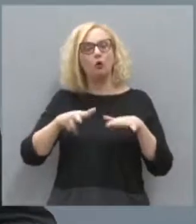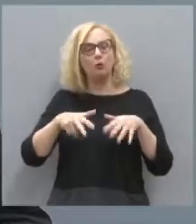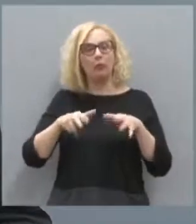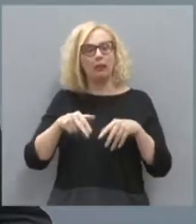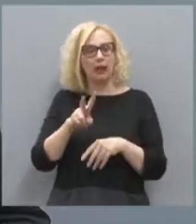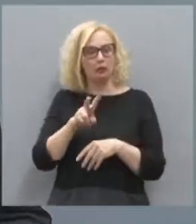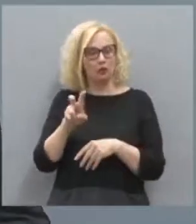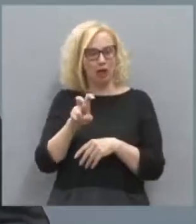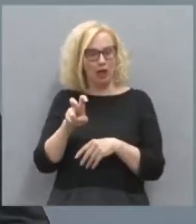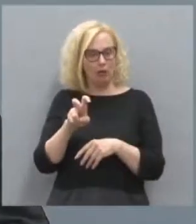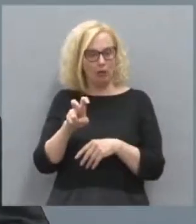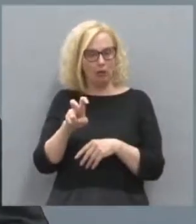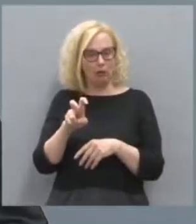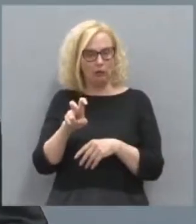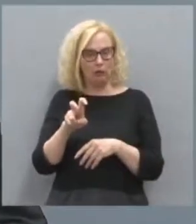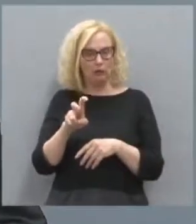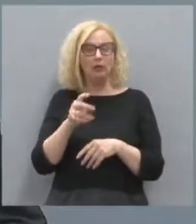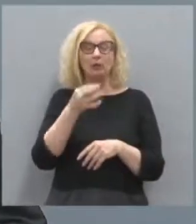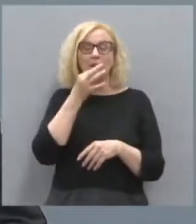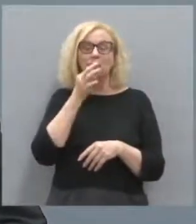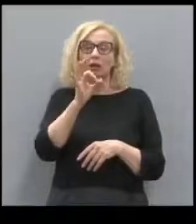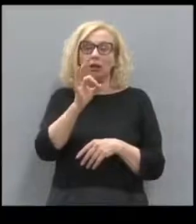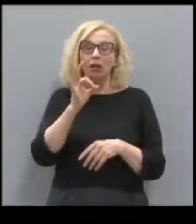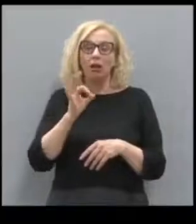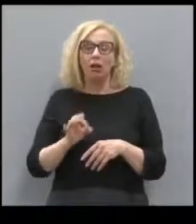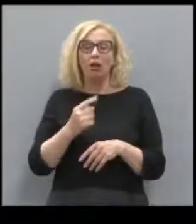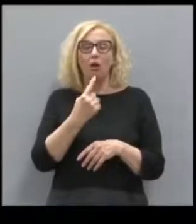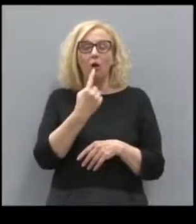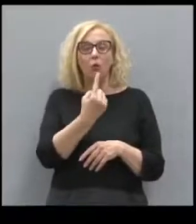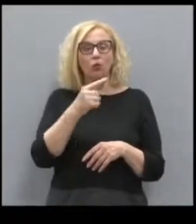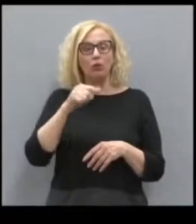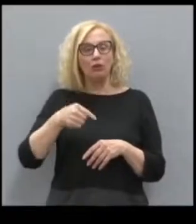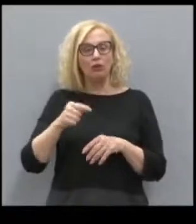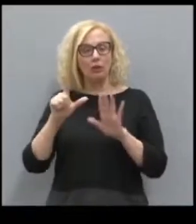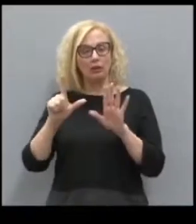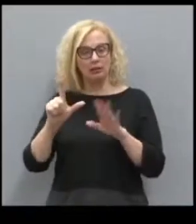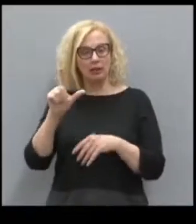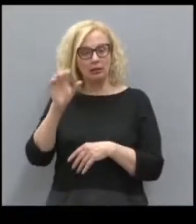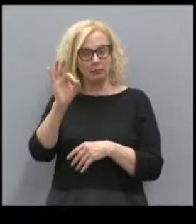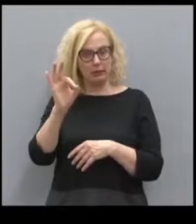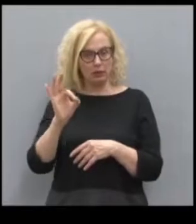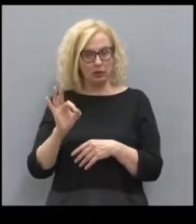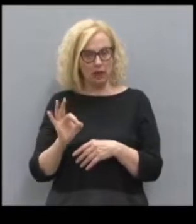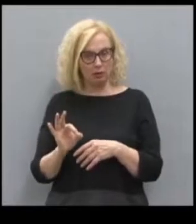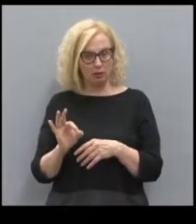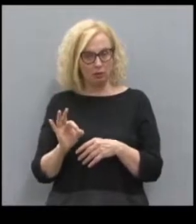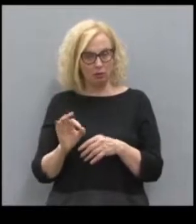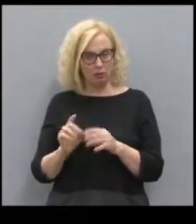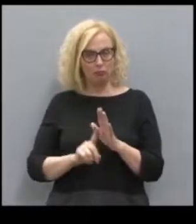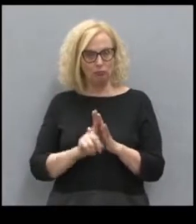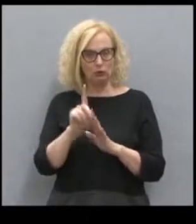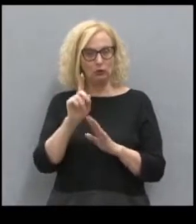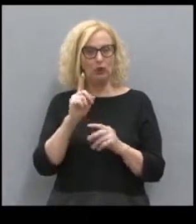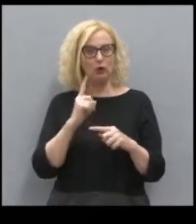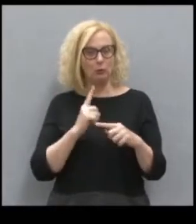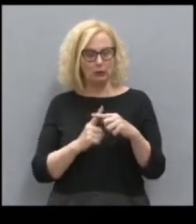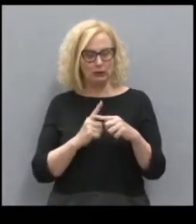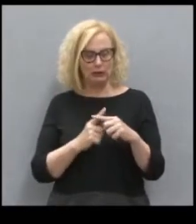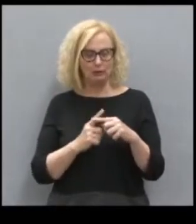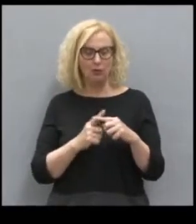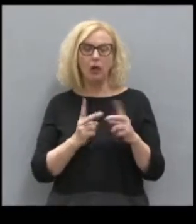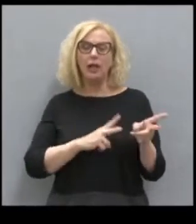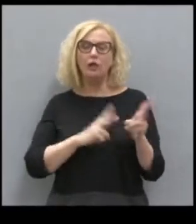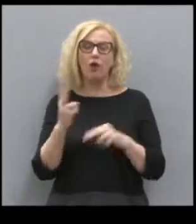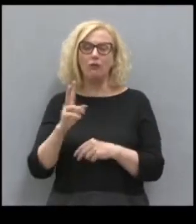8.200 con un tasso di positività dell'uno e 7 per cento i nuovi ricoveri